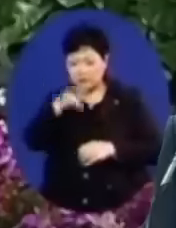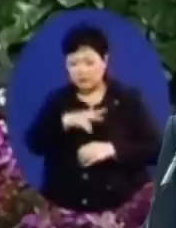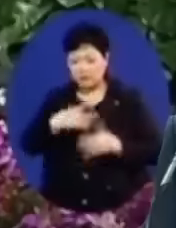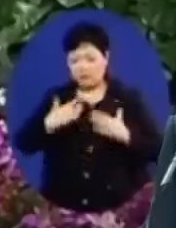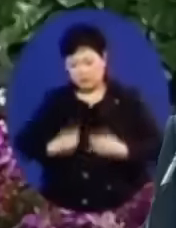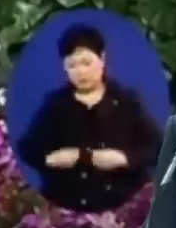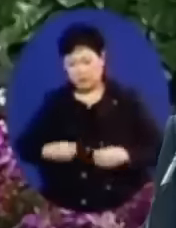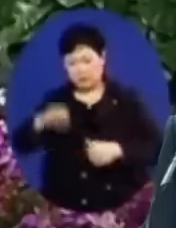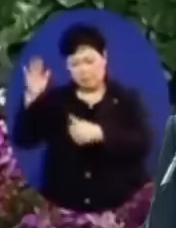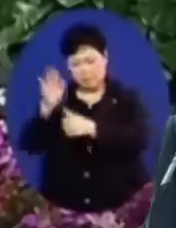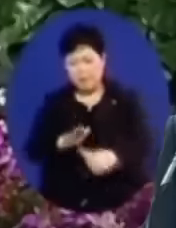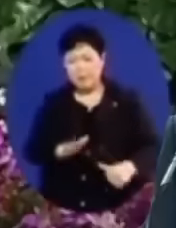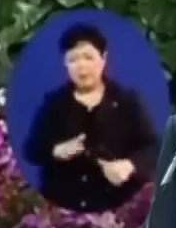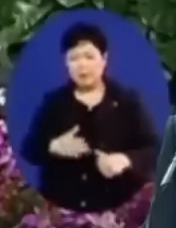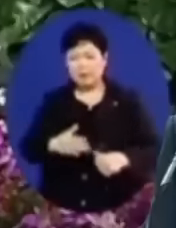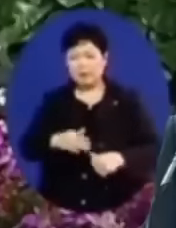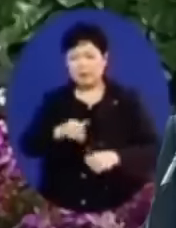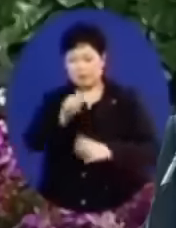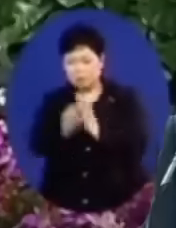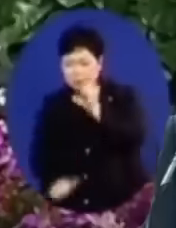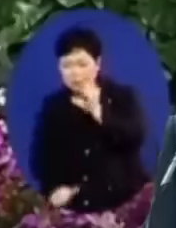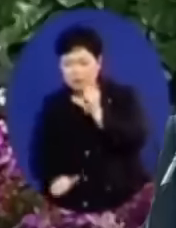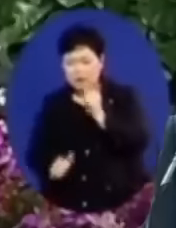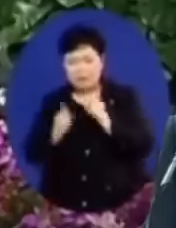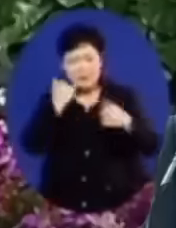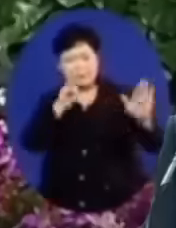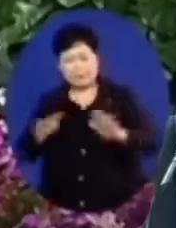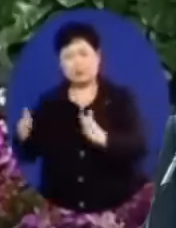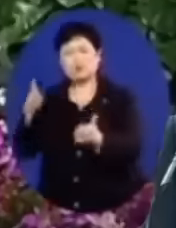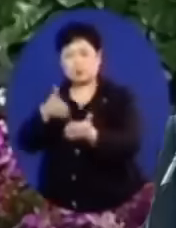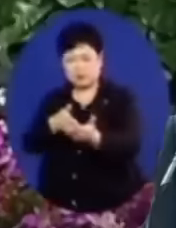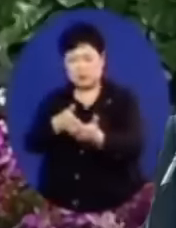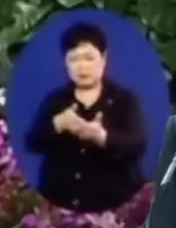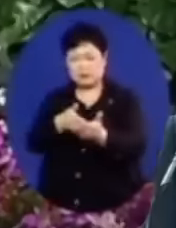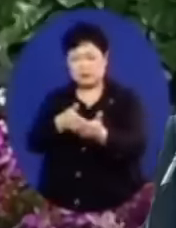패배와 낙담의 해변에 도착할 것이다.